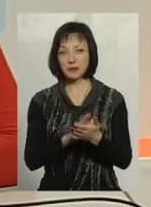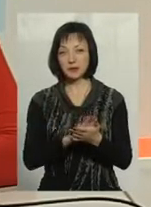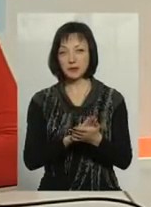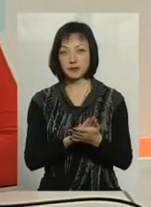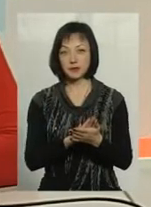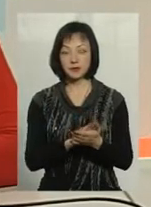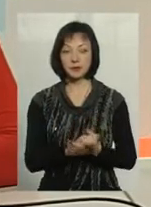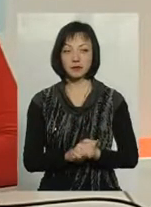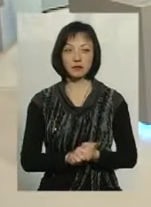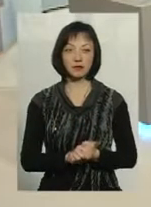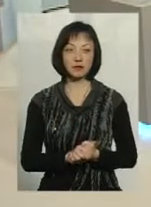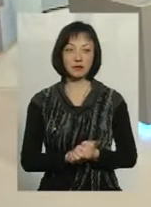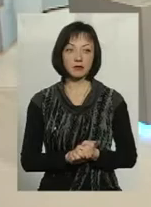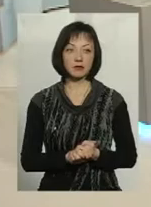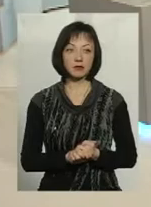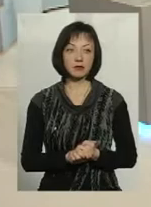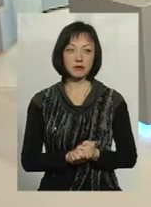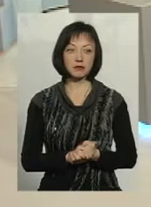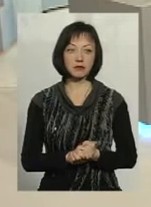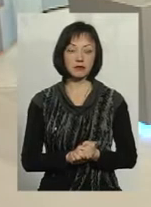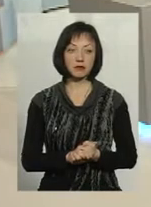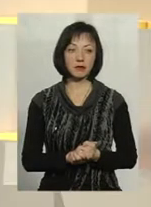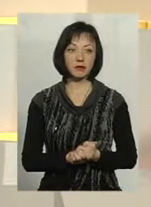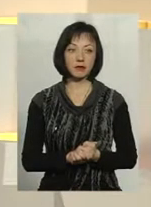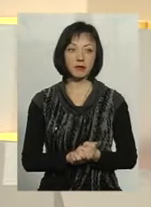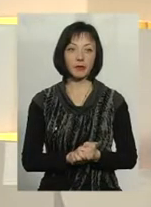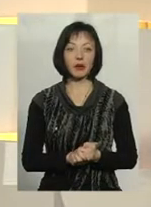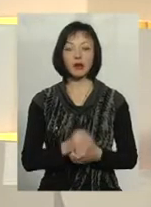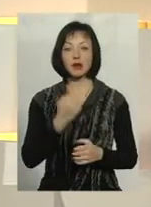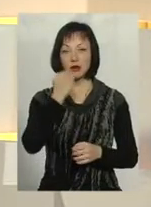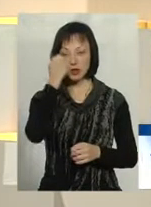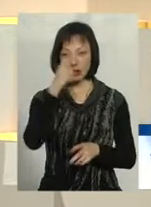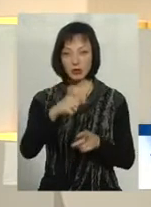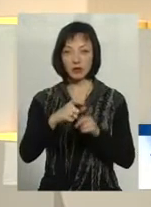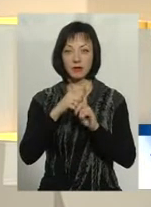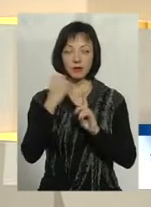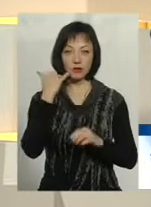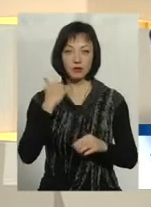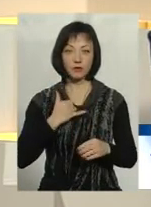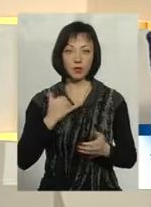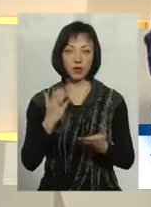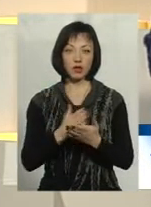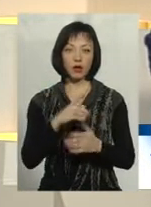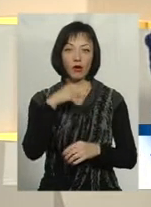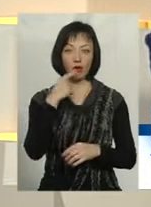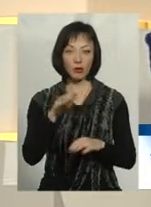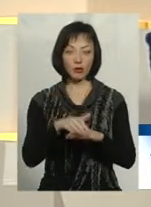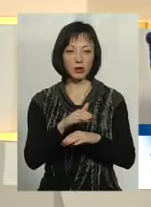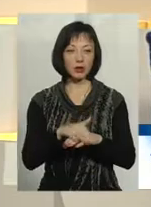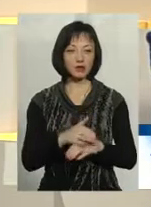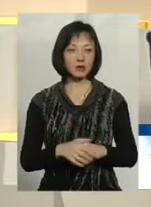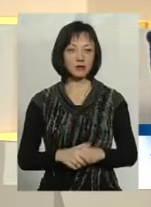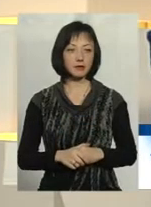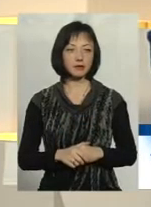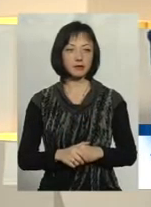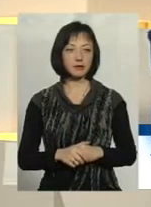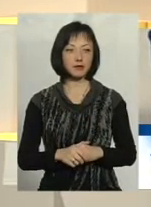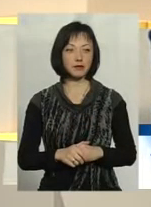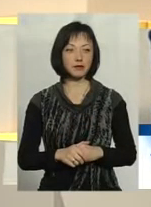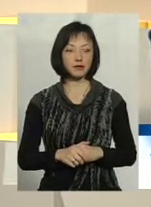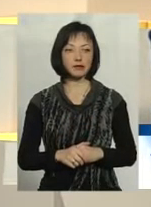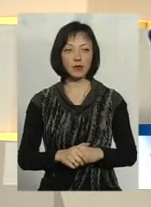скажімо так, скидати зайвий баласт. От я вам приведу такі два приклади. Наприклад, гаражі масиві є сьогодні, є дачні масиви сьогодні, так? від